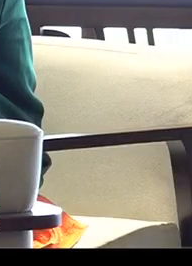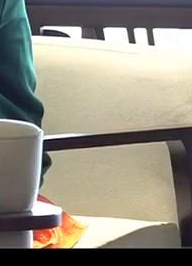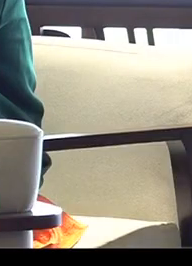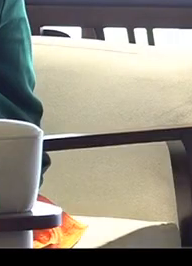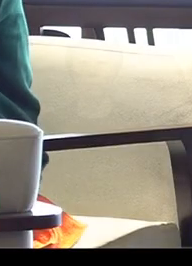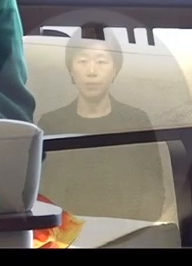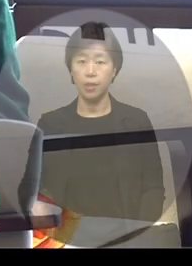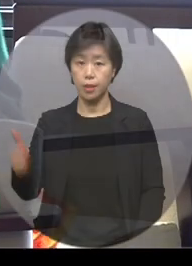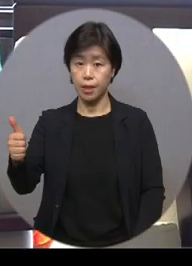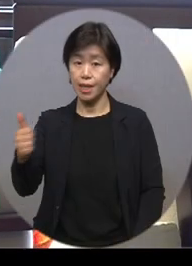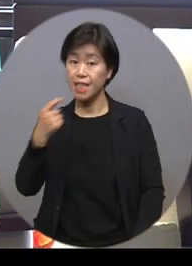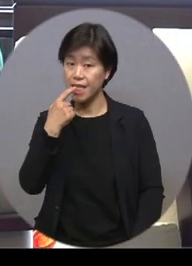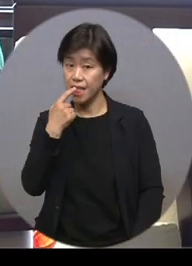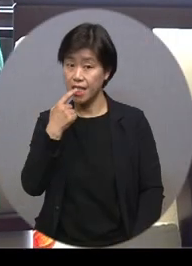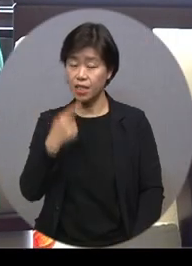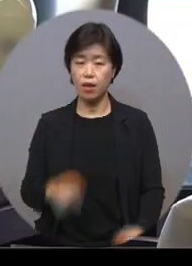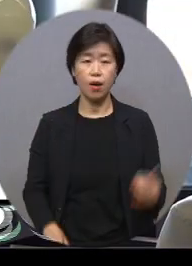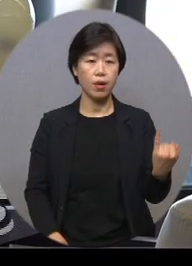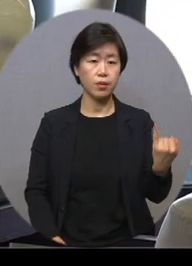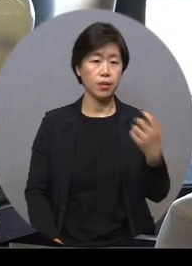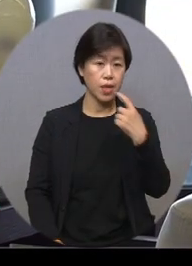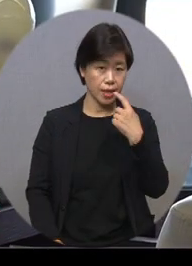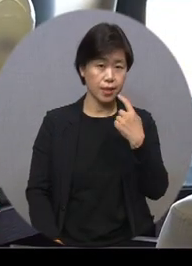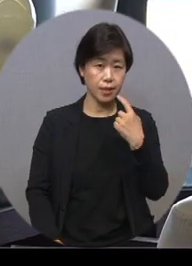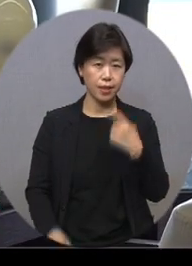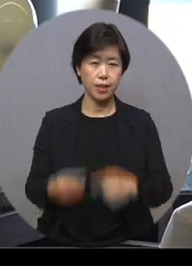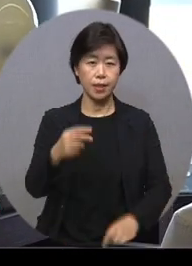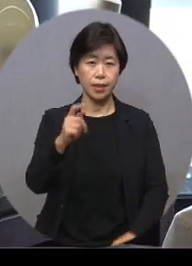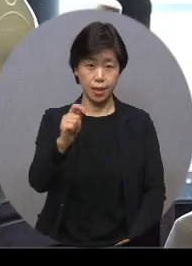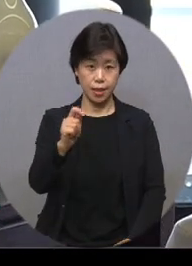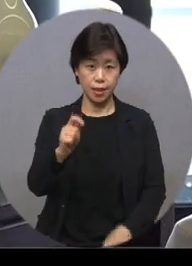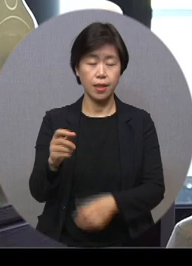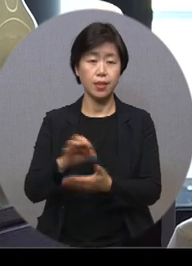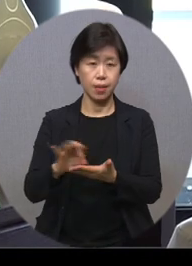남자는 화이트 티, 여자도 화이트 티를 사용하도록 하겠습니다.